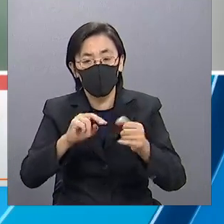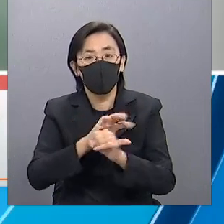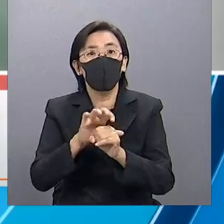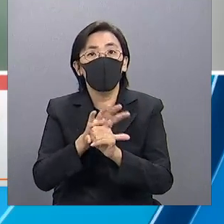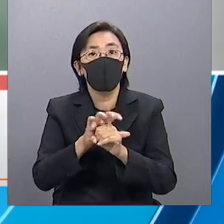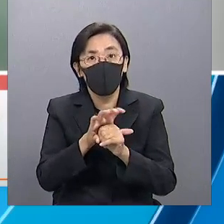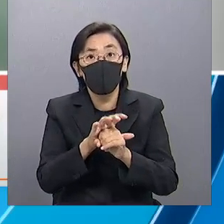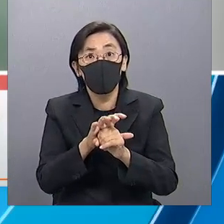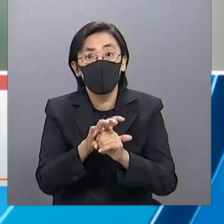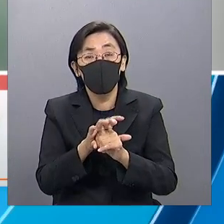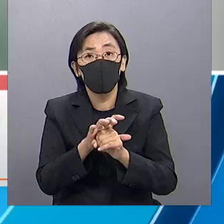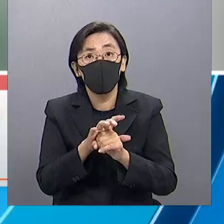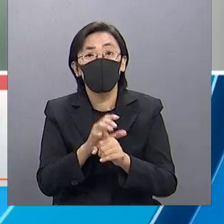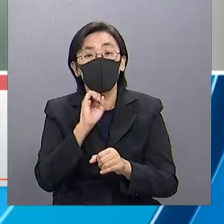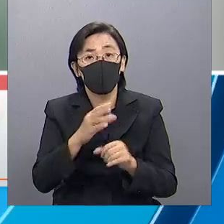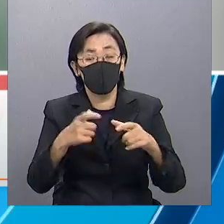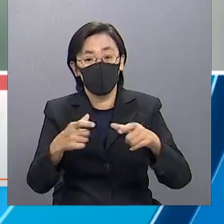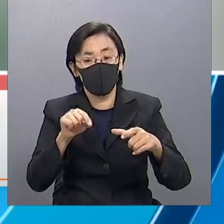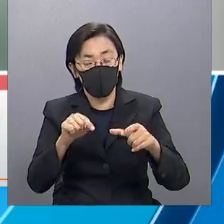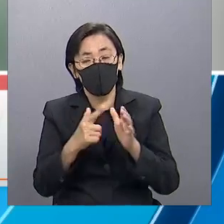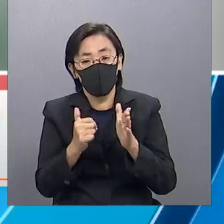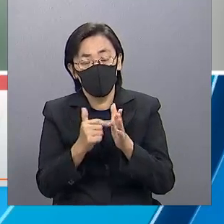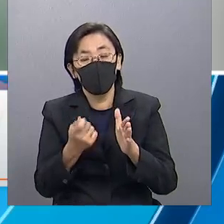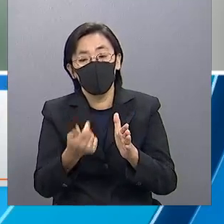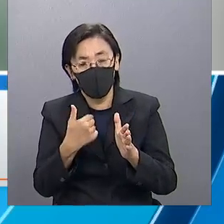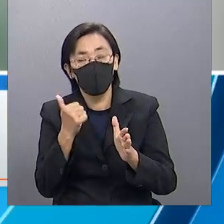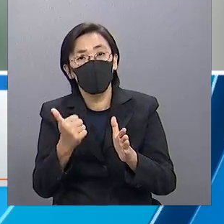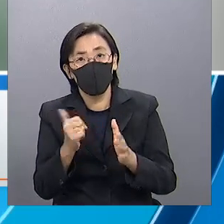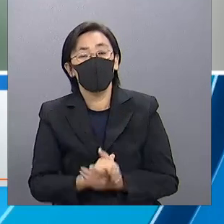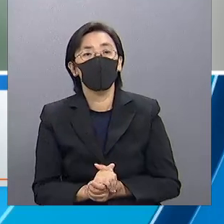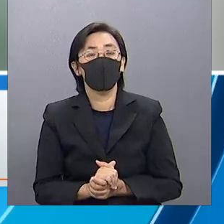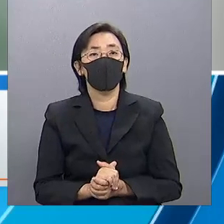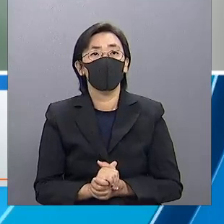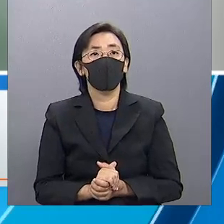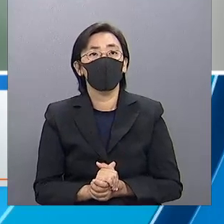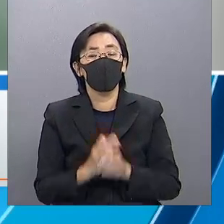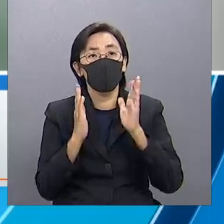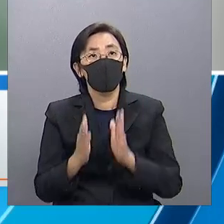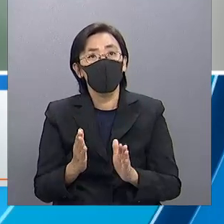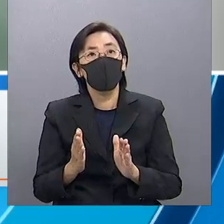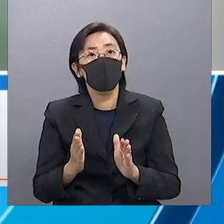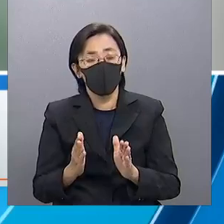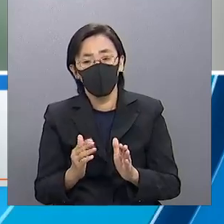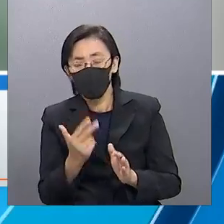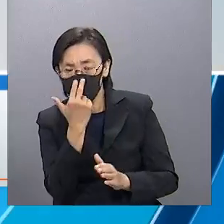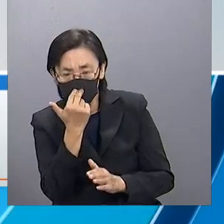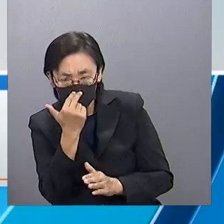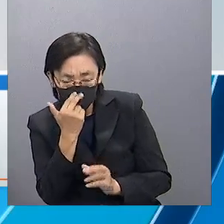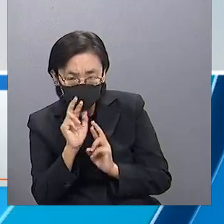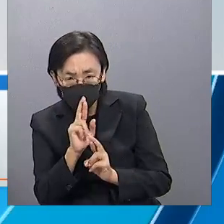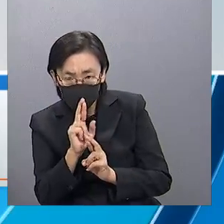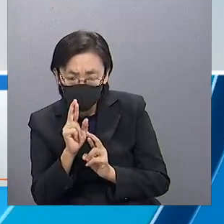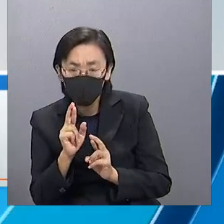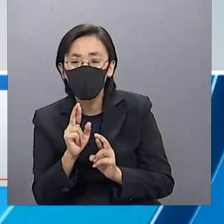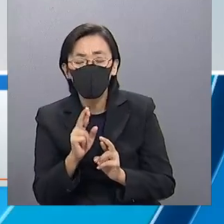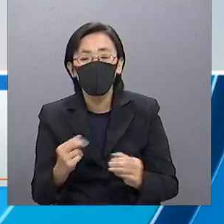ระบุตำหรับนี้ใช้เป็หนึงเมตำหรบที่ใช้ในผู้กวยระยะตดตามเฝาระวังแล้วก็ทมีอาการอ่อนเครีรว